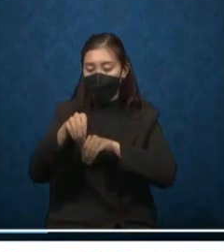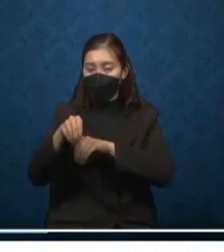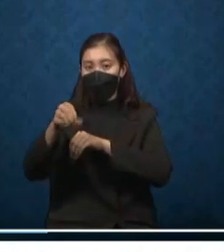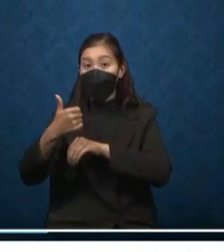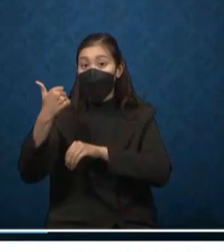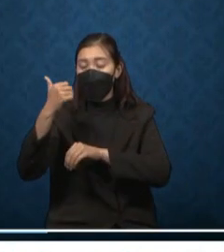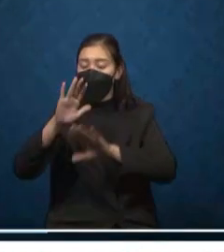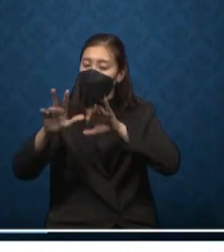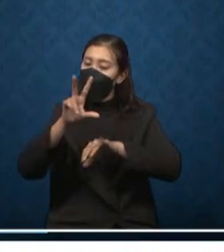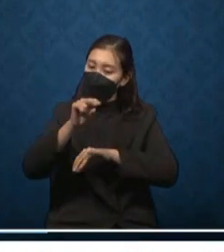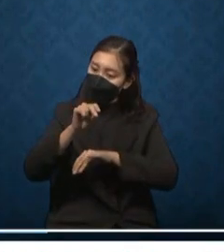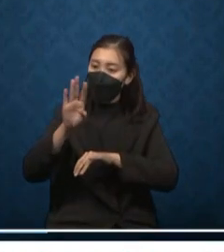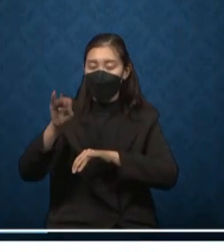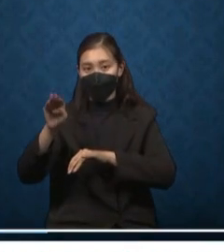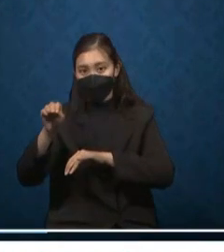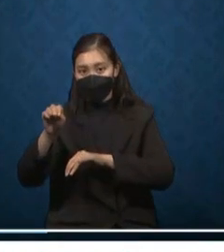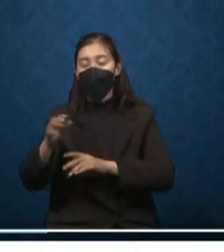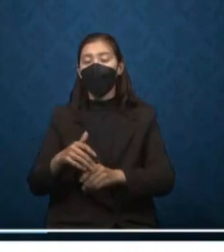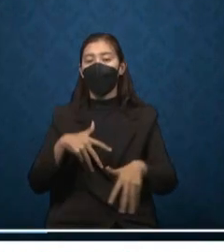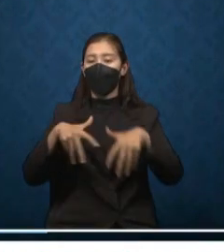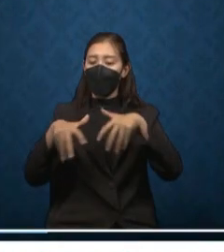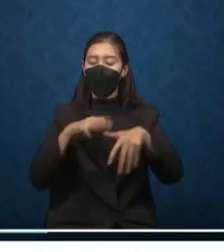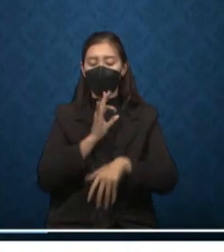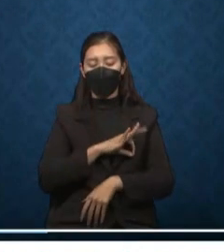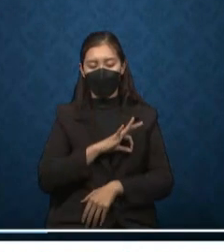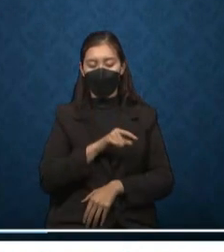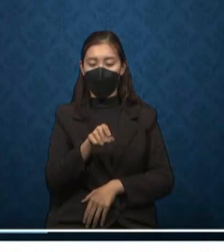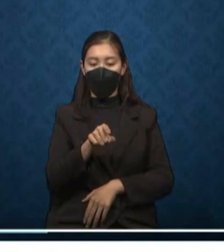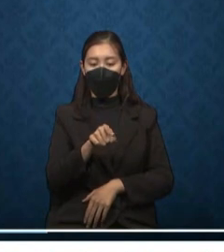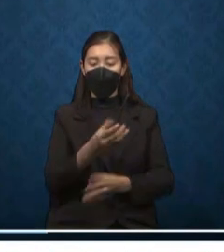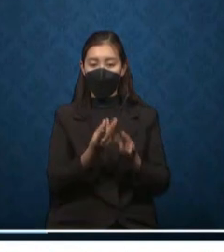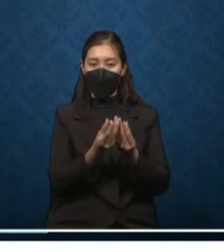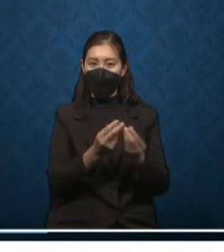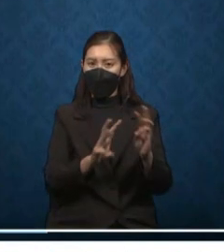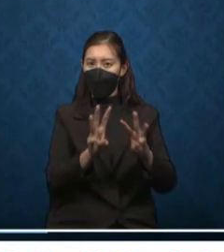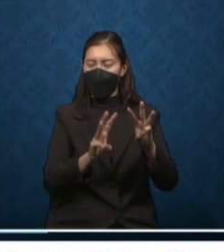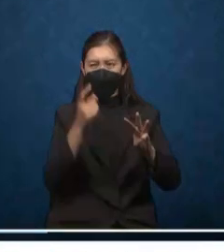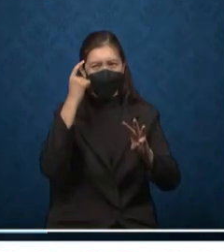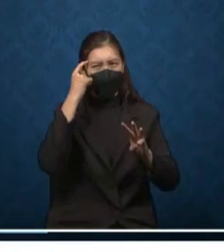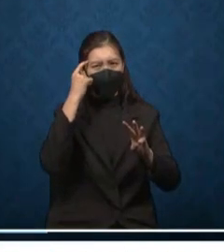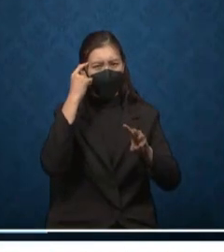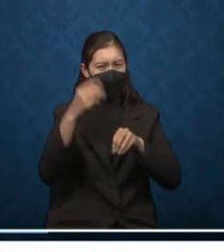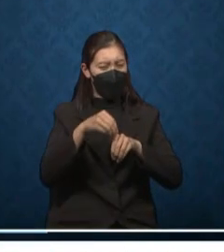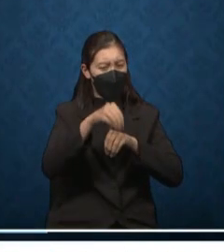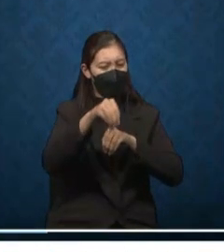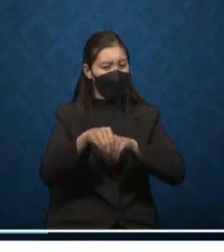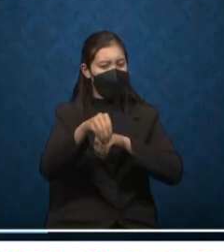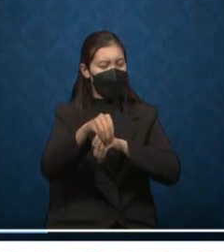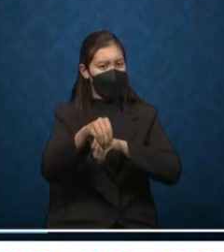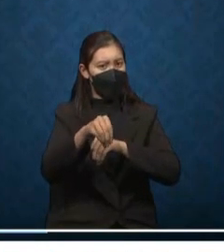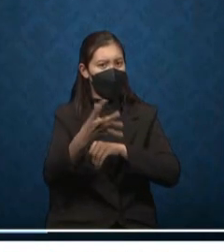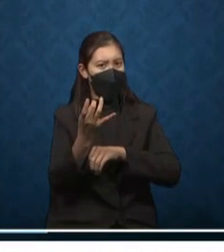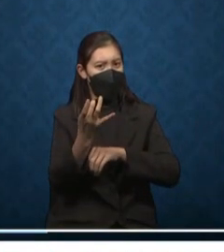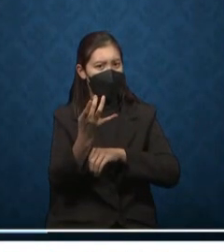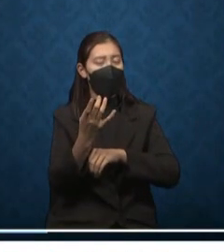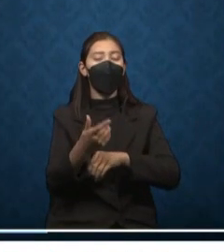กว่าถ้าอย่างนั้นถ้าเขาจะไม่อยากเสียภาษีที่ดินในฐานะที่รกร้างว่างเปล่างั้นเขาก็ปลูกเป็นพืชอื่นดีกว่าไม่ปลูกเป็นไม้ยืนต้นทั้งที่เป็นนโยบ